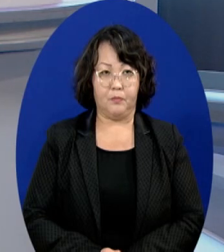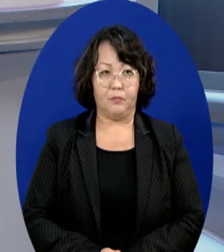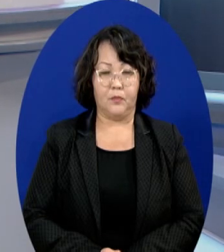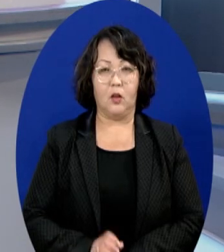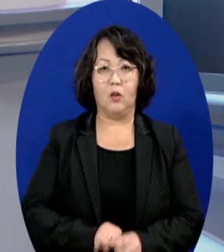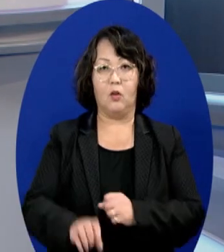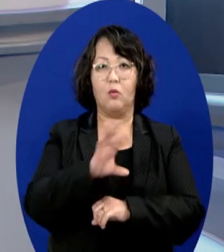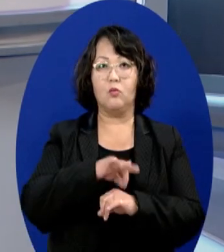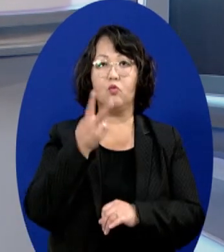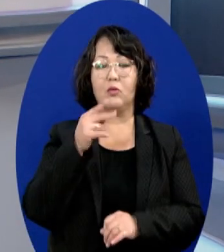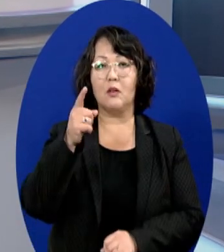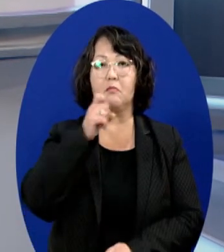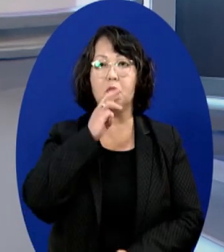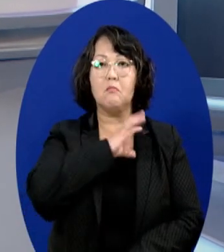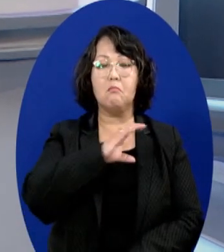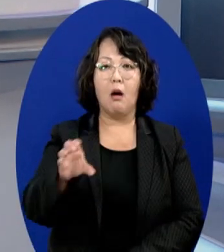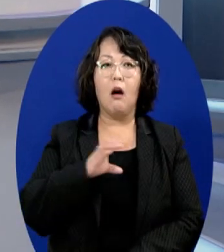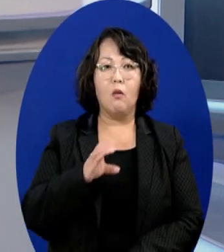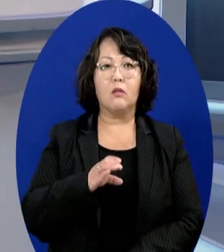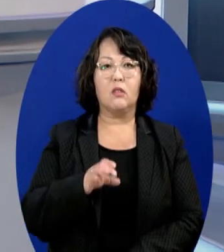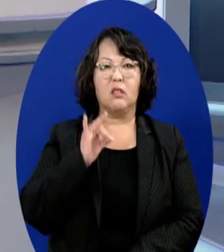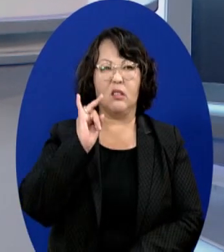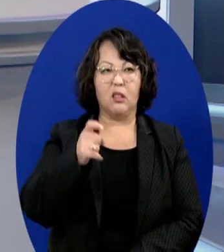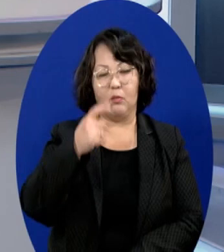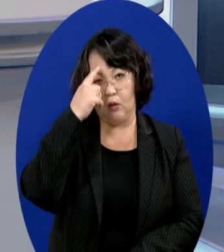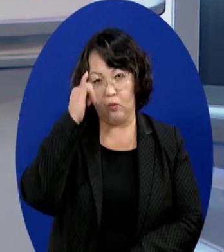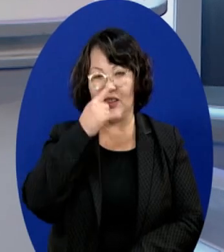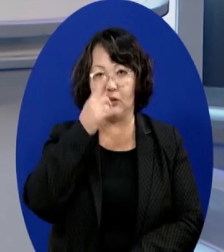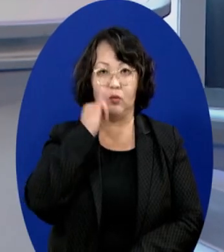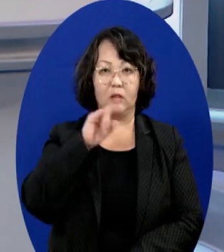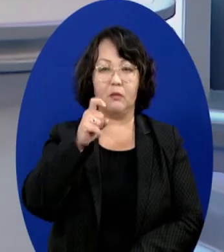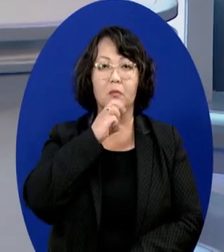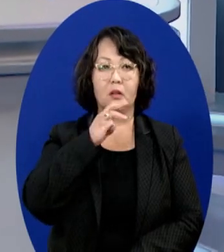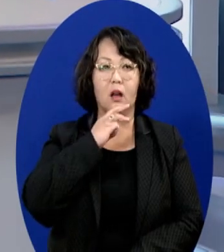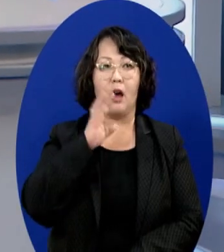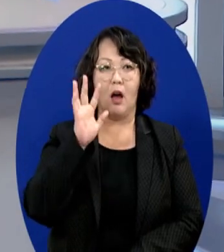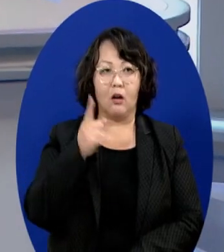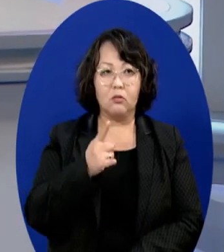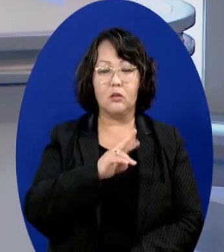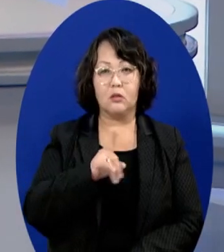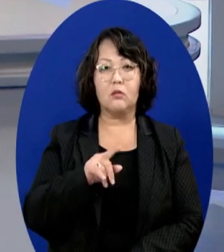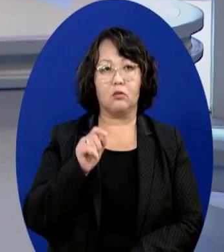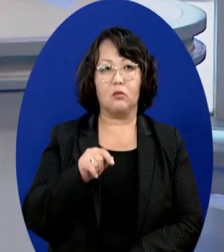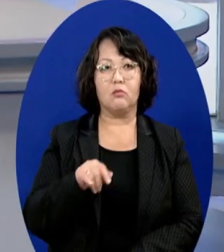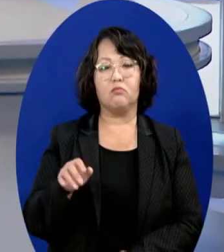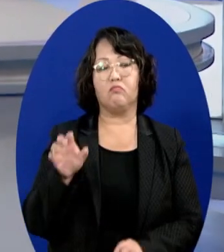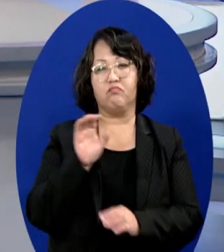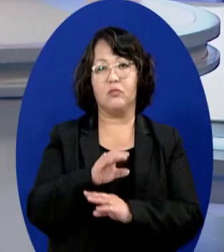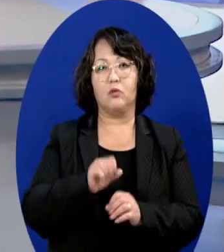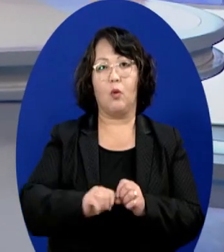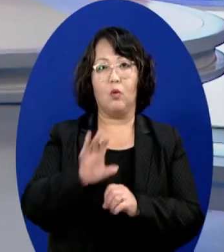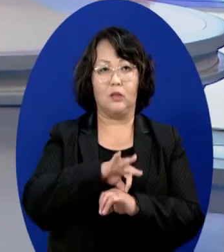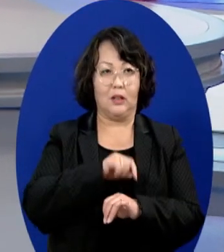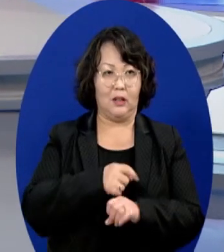Сар тахлын үед хэвлэл мэдээллийн байгууллагын үүрэг оролцсон хамгийн их байсан гэж Монгол хятадын хэвлэл мэдээллийн 11 дахь форумд оролцсон төлөөлөлд хэлж байна. Сар тахал гарснаас хойш